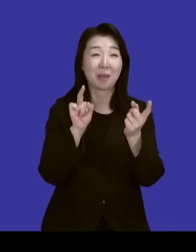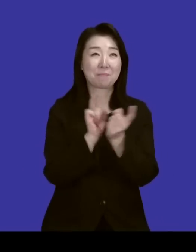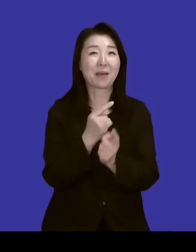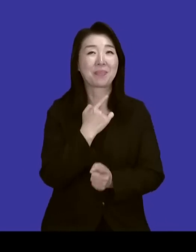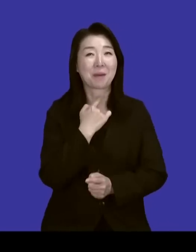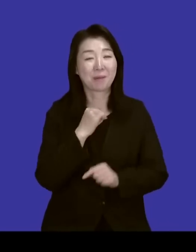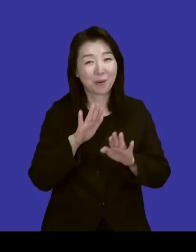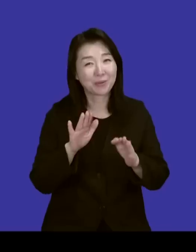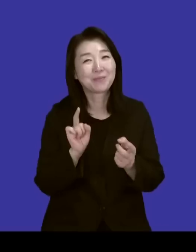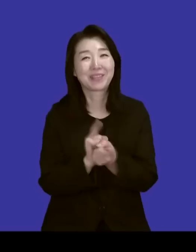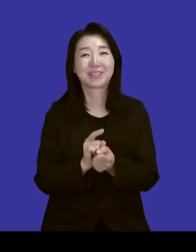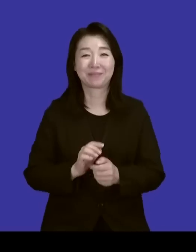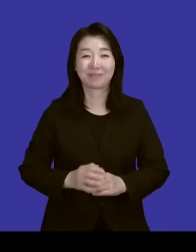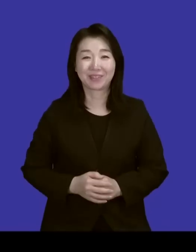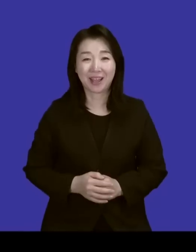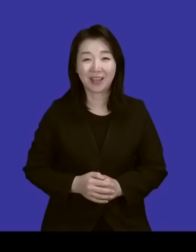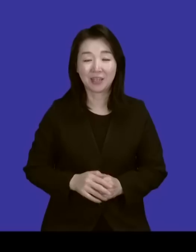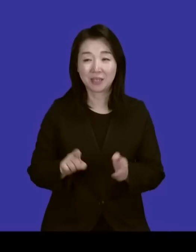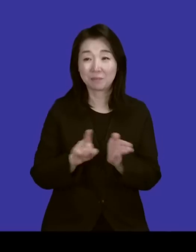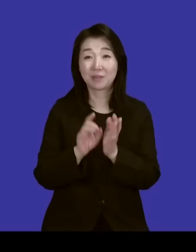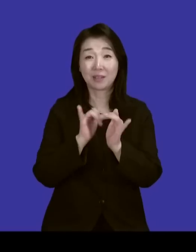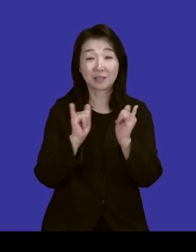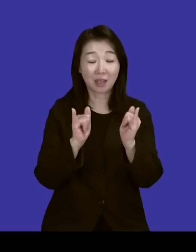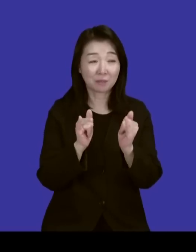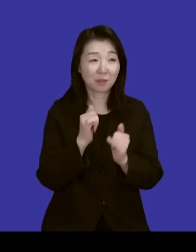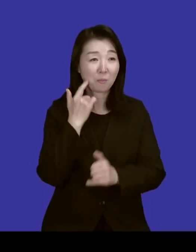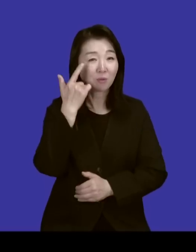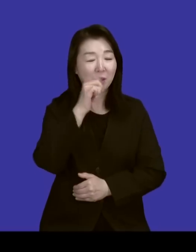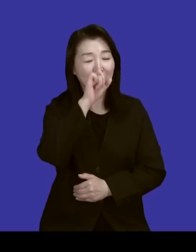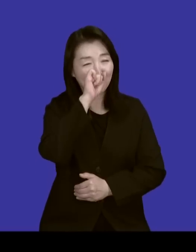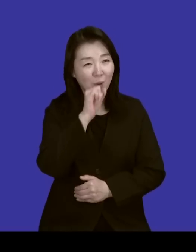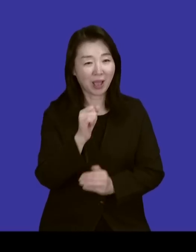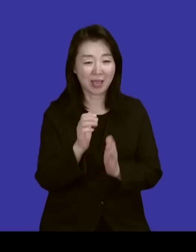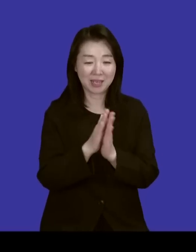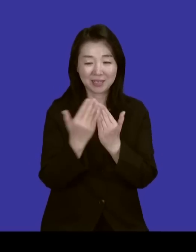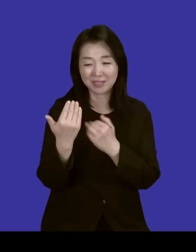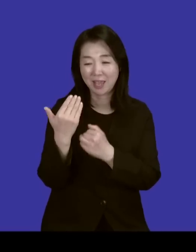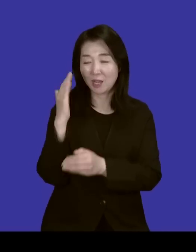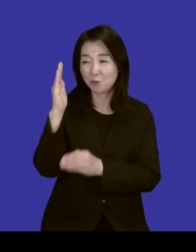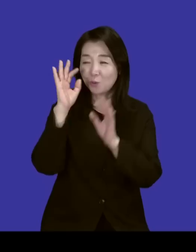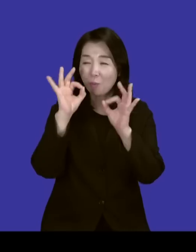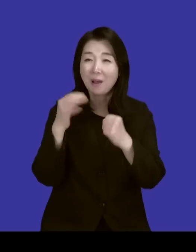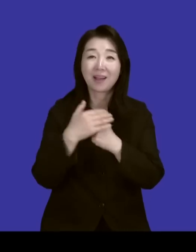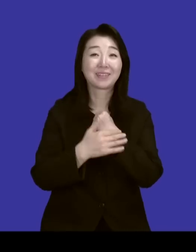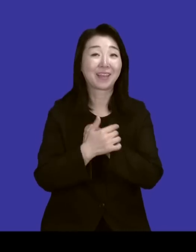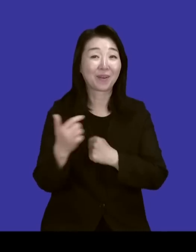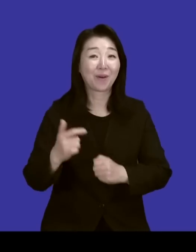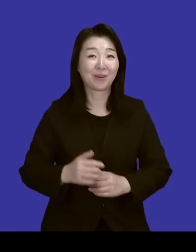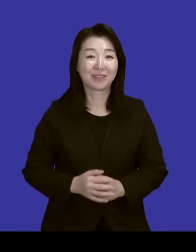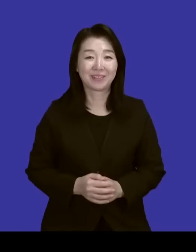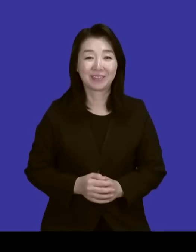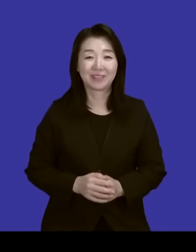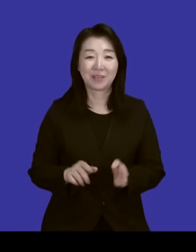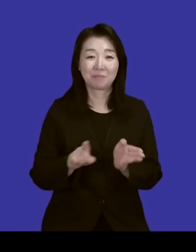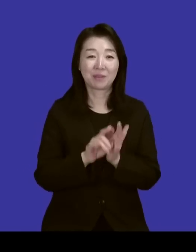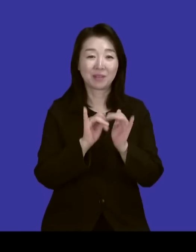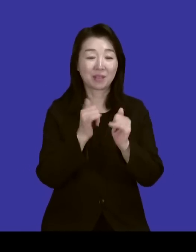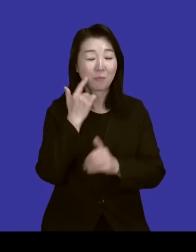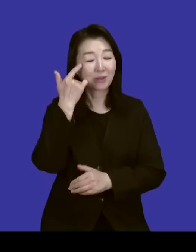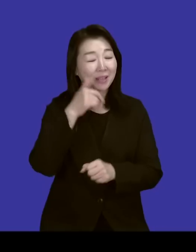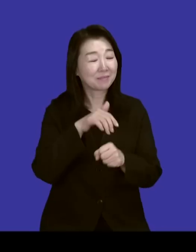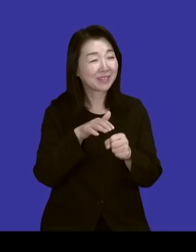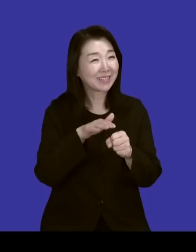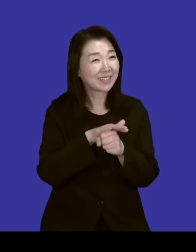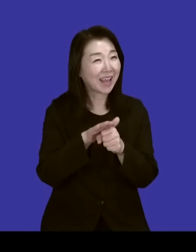참 좋아하고 또 목사님의 책이나 설교로 많은 은혜를 받고 했는데 많은 크리스찬 분들이 목사님을 왜 이렇게 많이